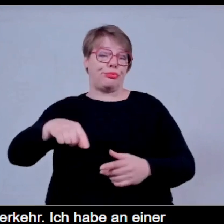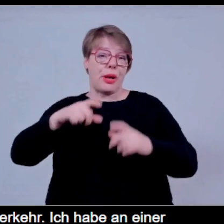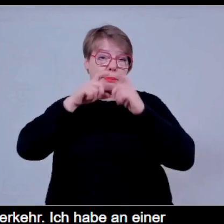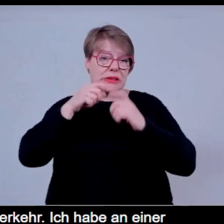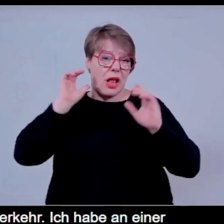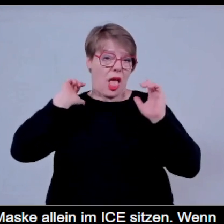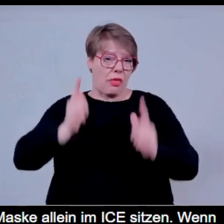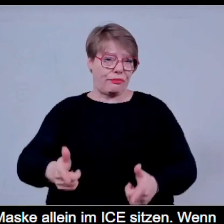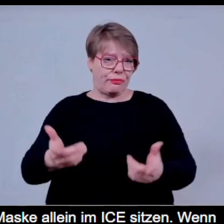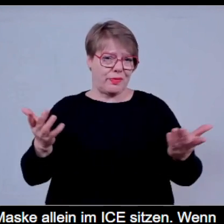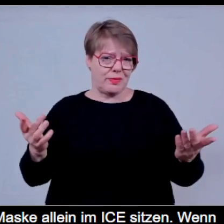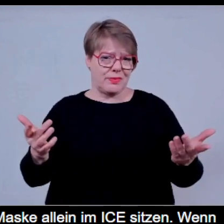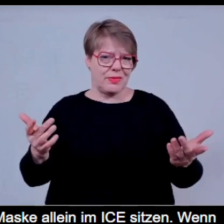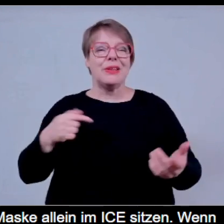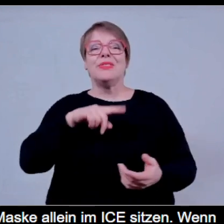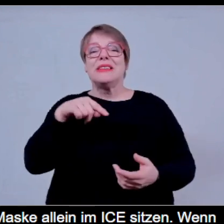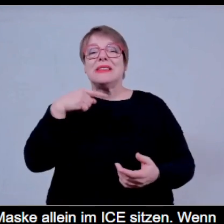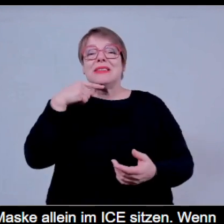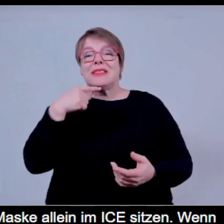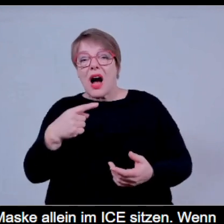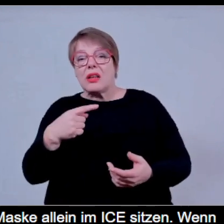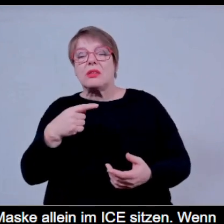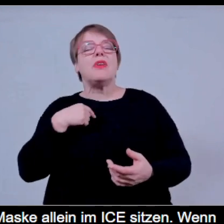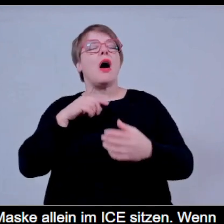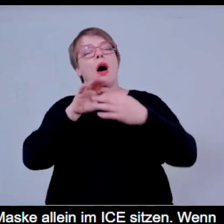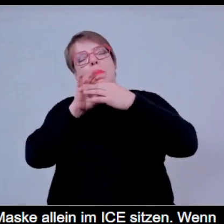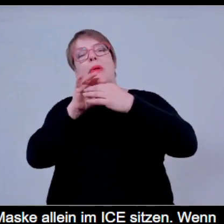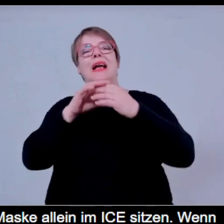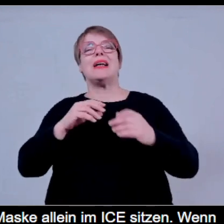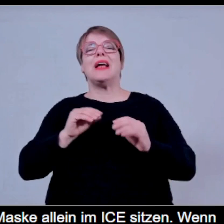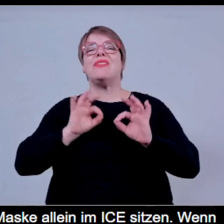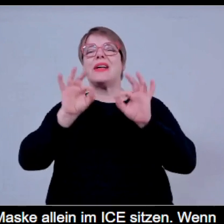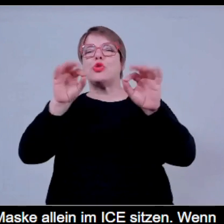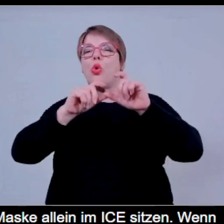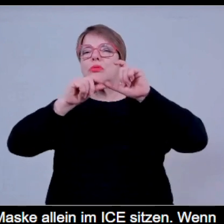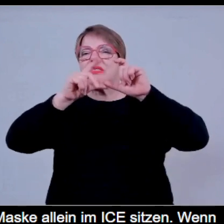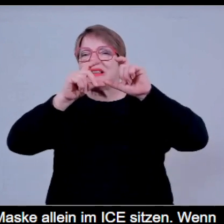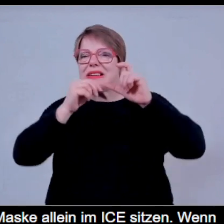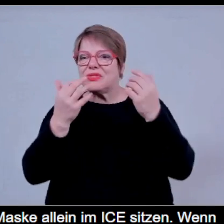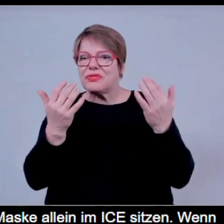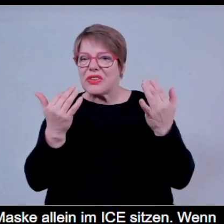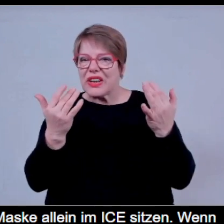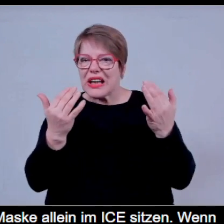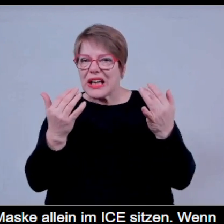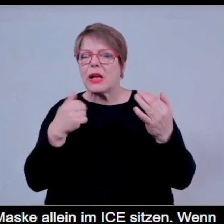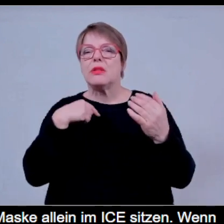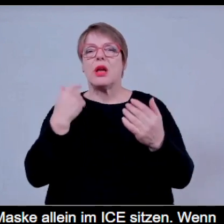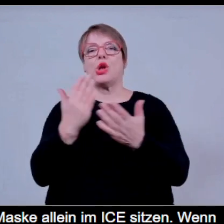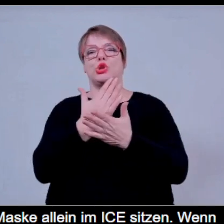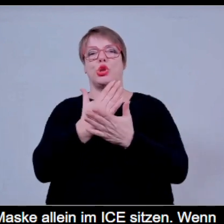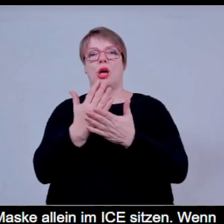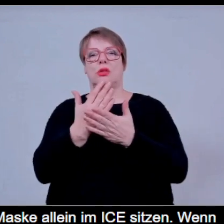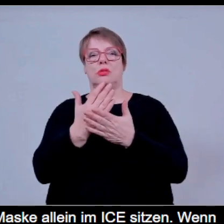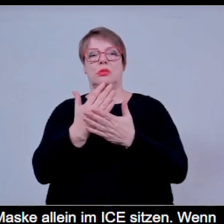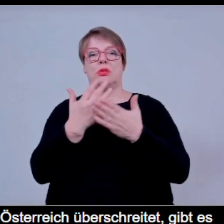Verkehrsminister auch unterhalten. Da sind auch unterschiedliche Auffassungen. Einen wollen 1. Januar, manche am 1. März. Sie wollen synchronisieren mit dem Fernverkehr.